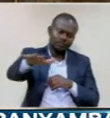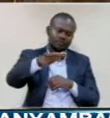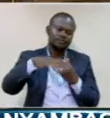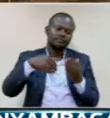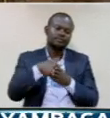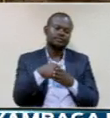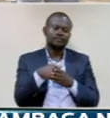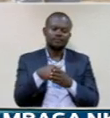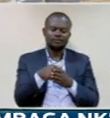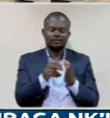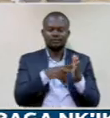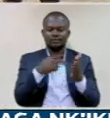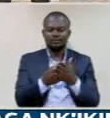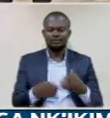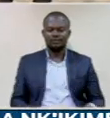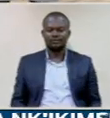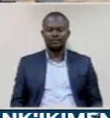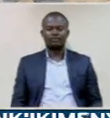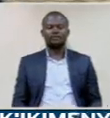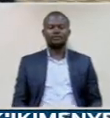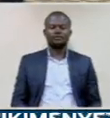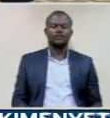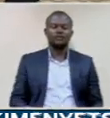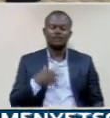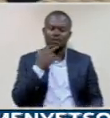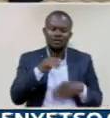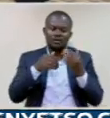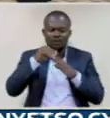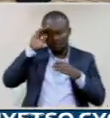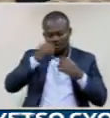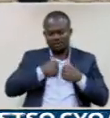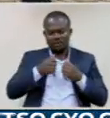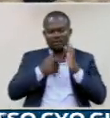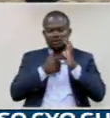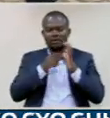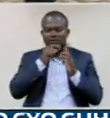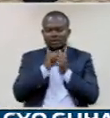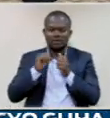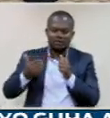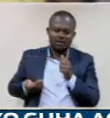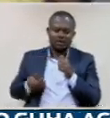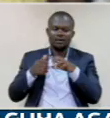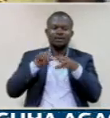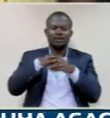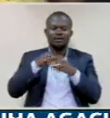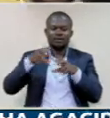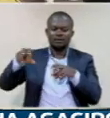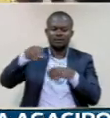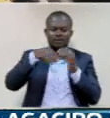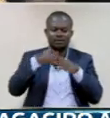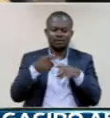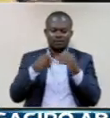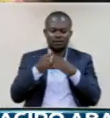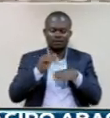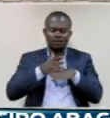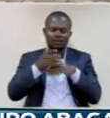twabaye defaya hagati ya kuri wa gatanu polisi y'u Rwanda yerekanye abagabo n'abagore 45 bafatiwe mu bice binyuranye by'umujyi wa Kigali